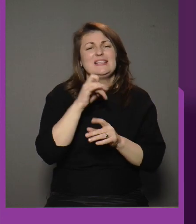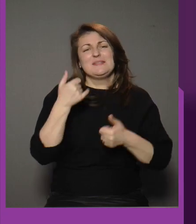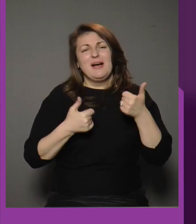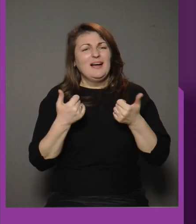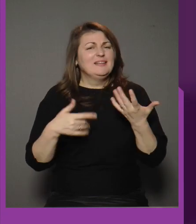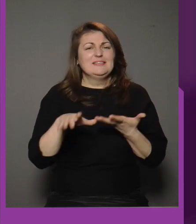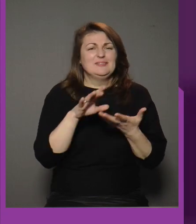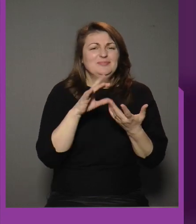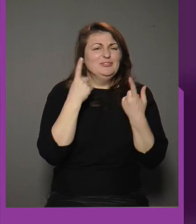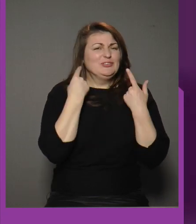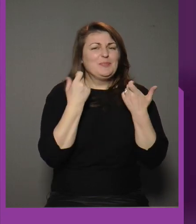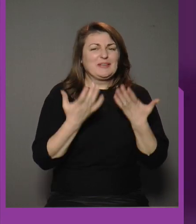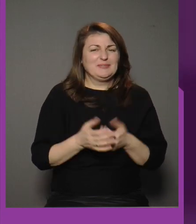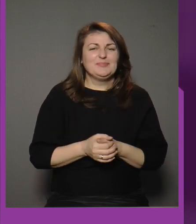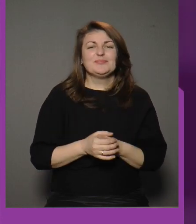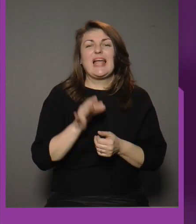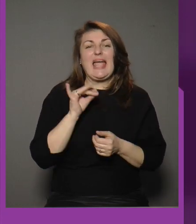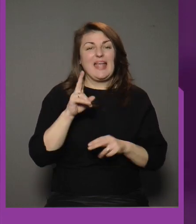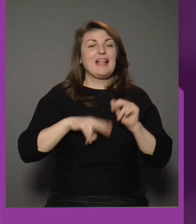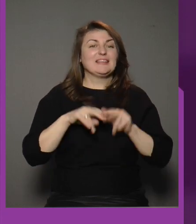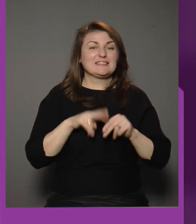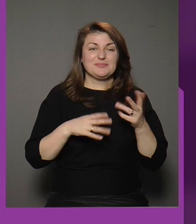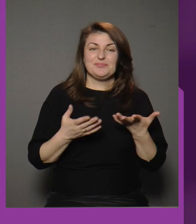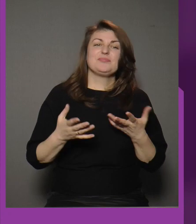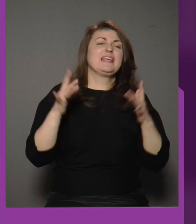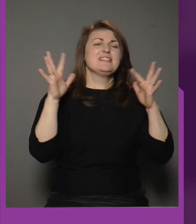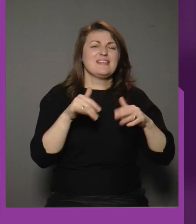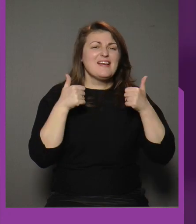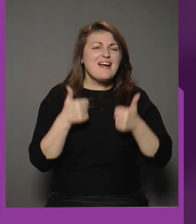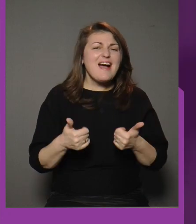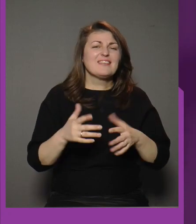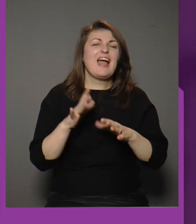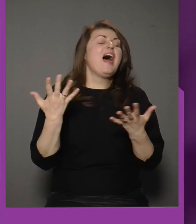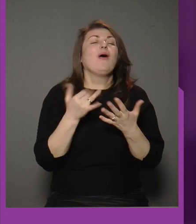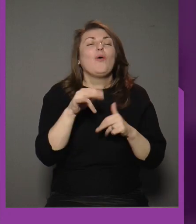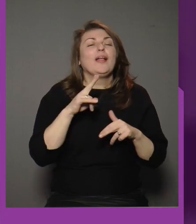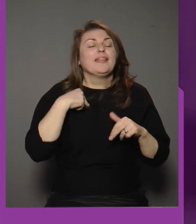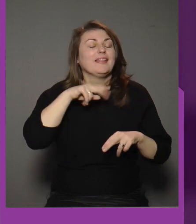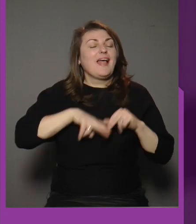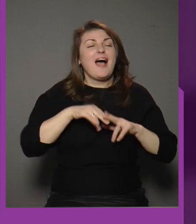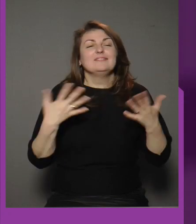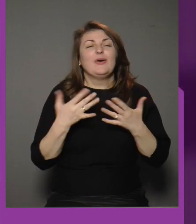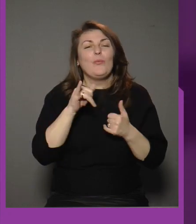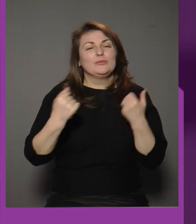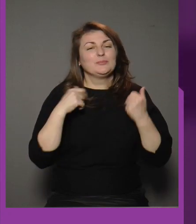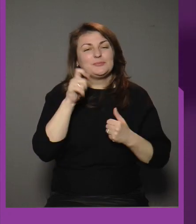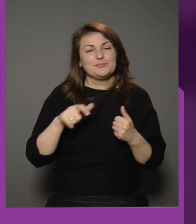це супер. І настрій, розкрий нам трошки секрет, в якому настрої сьогодні наші спортсмени, як